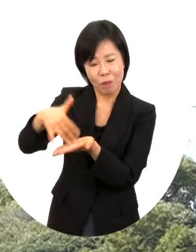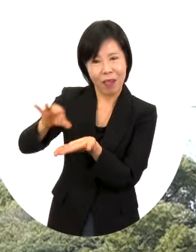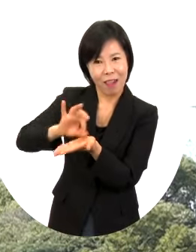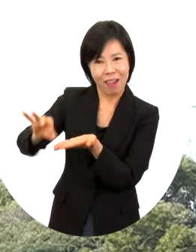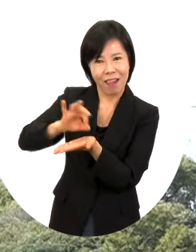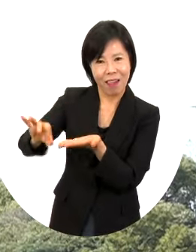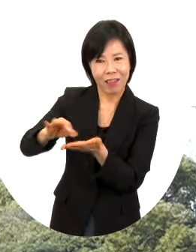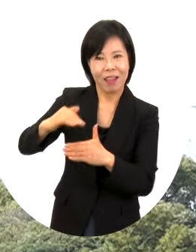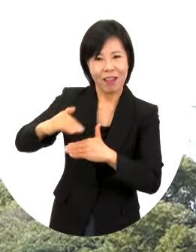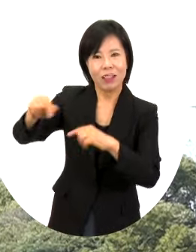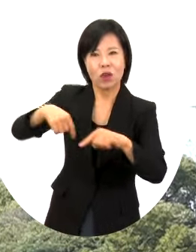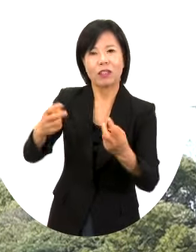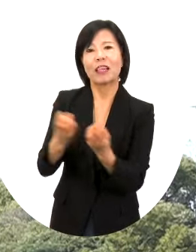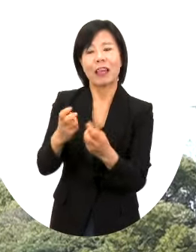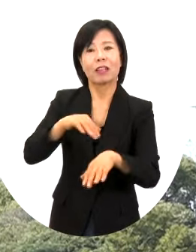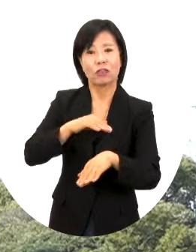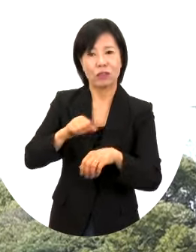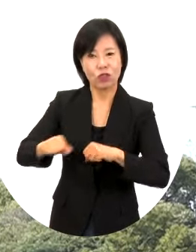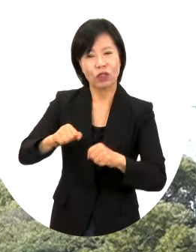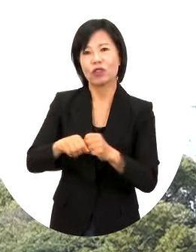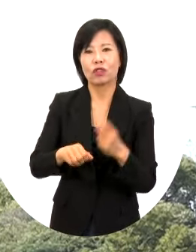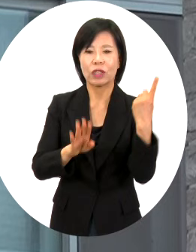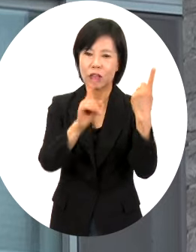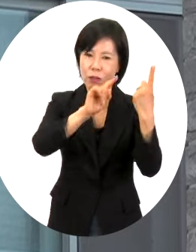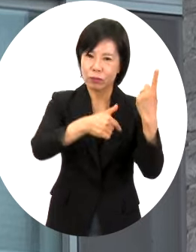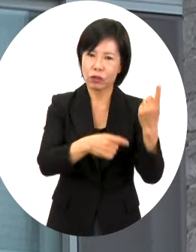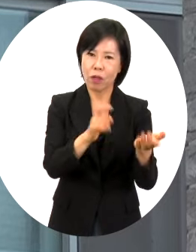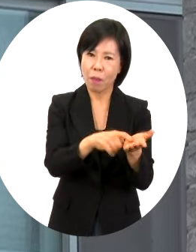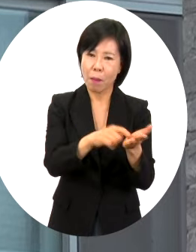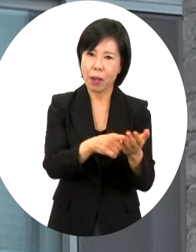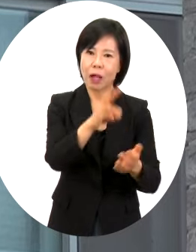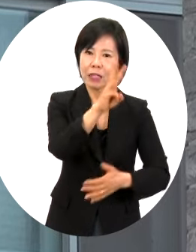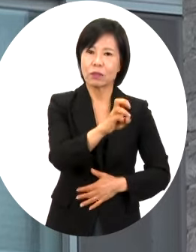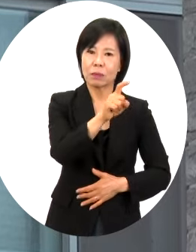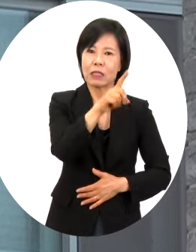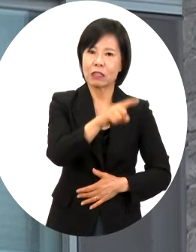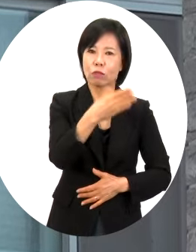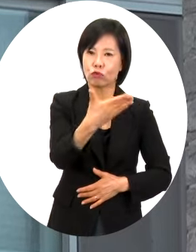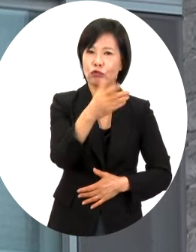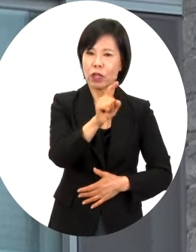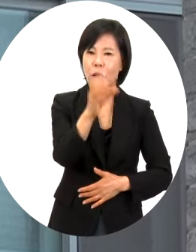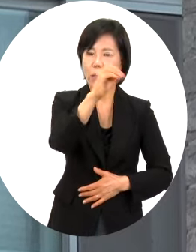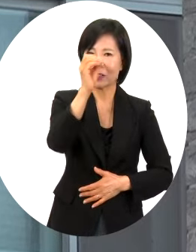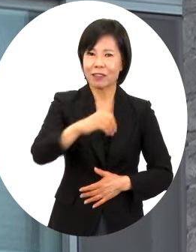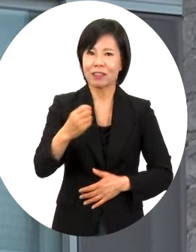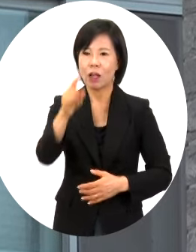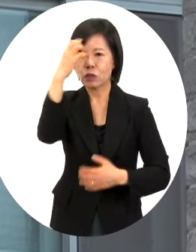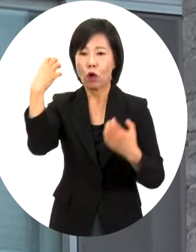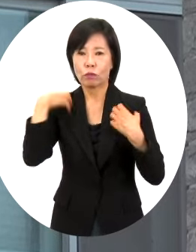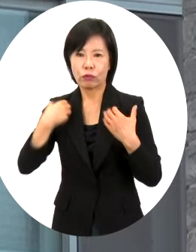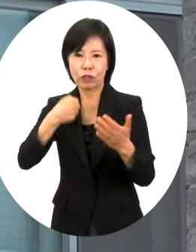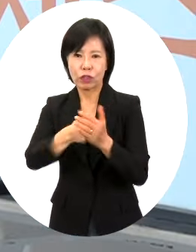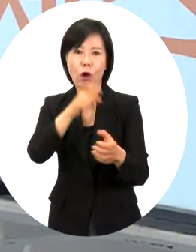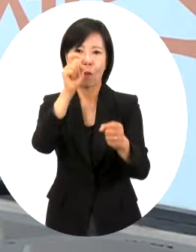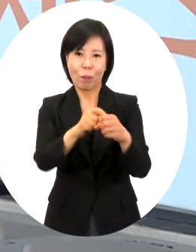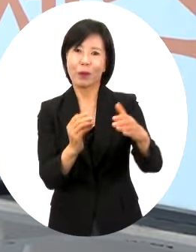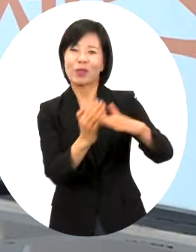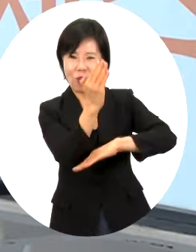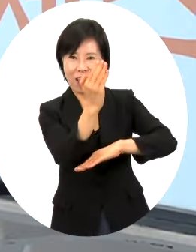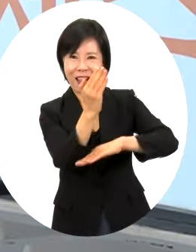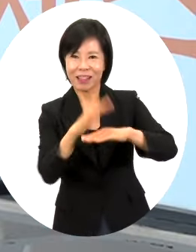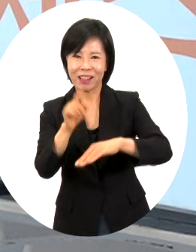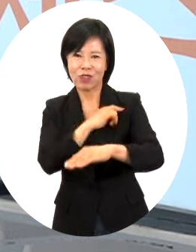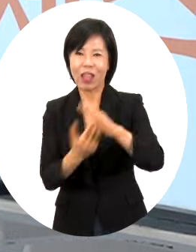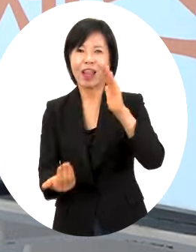재정 집행 정책을 추진했는데요. 제주도는 1분기의 신속 집행률 31.92%로 행정안전부 지정